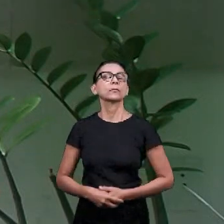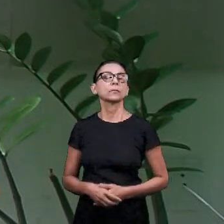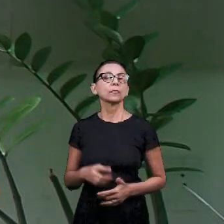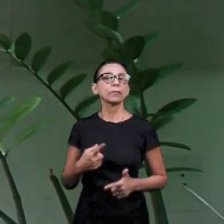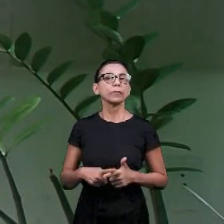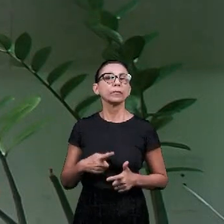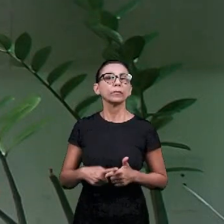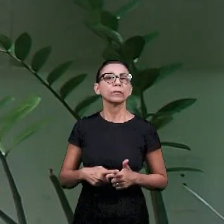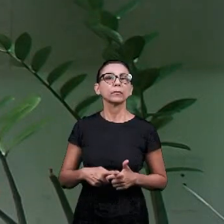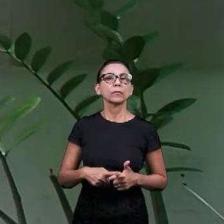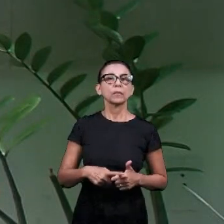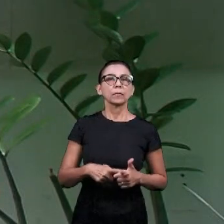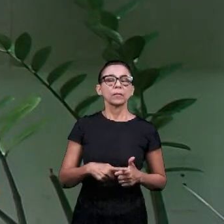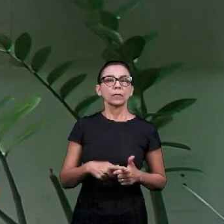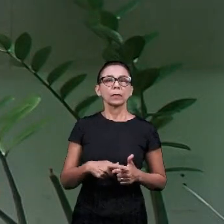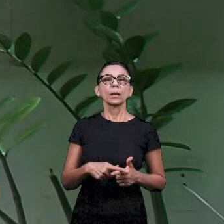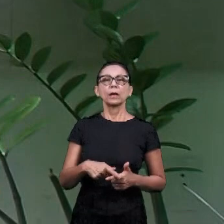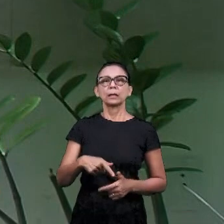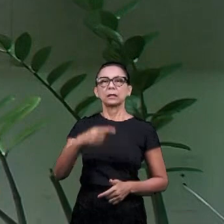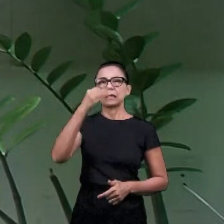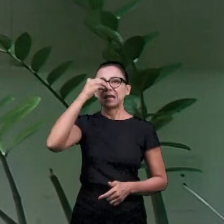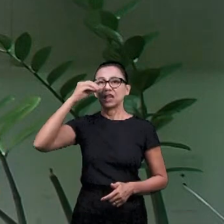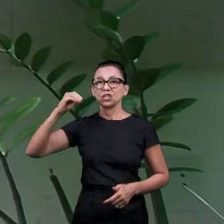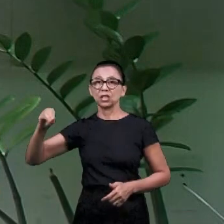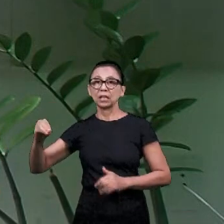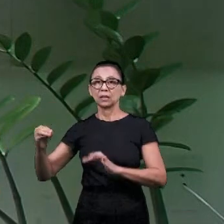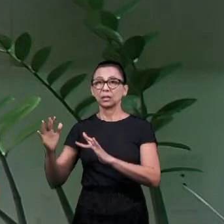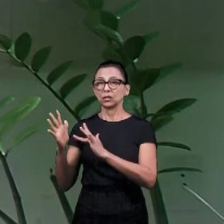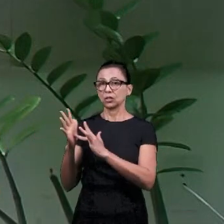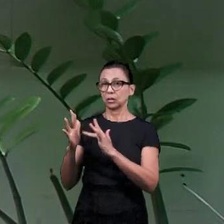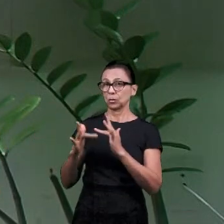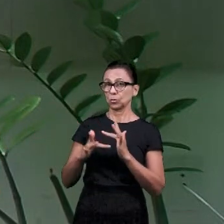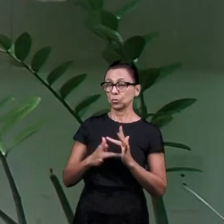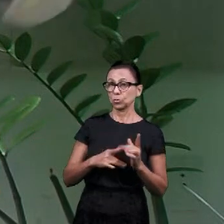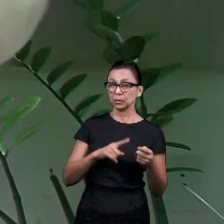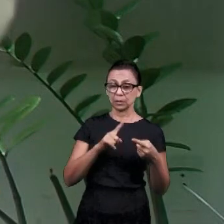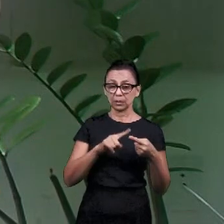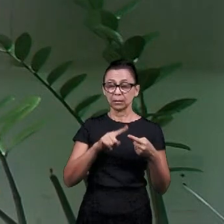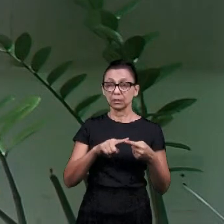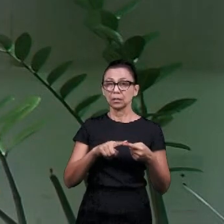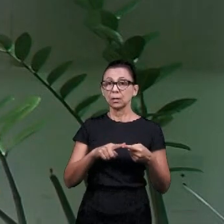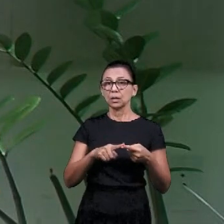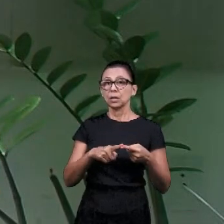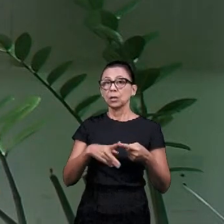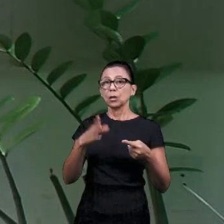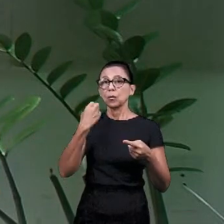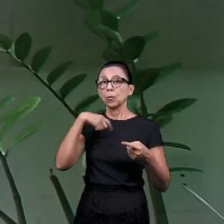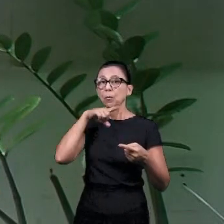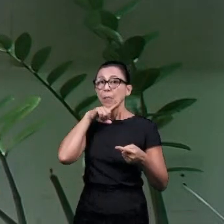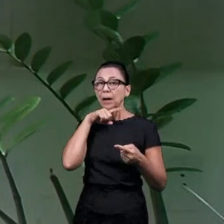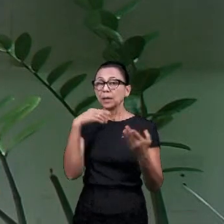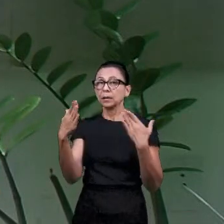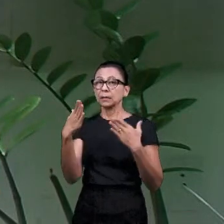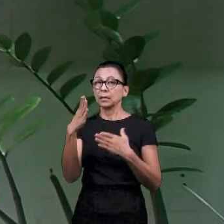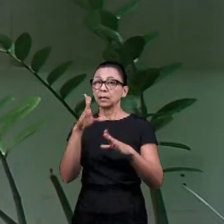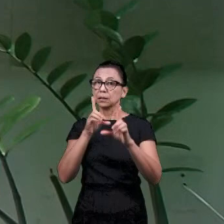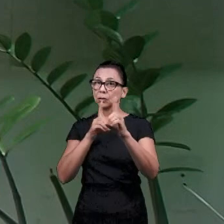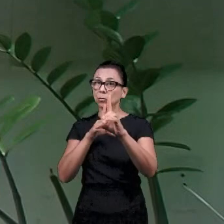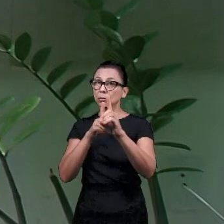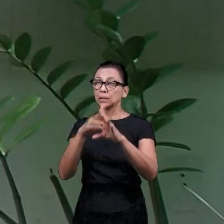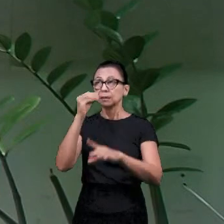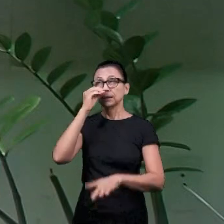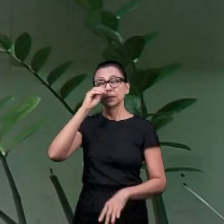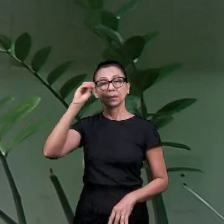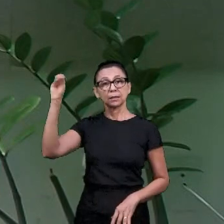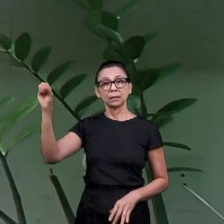le Fils, qui est le corps. Il rejette le Père, la doctrine. Je suis